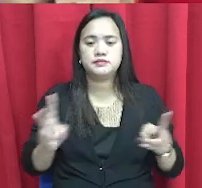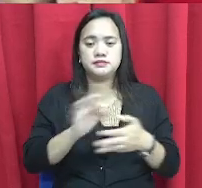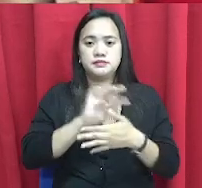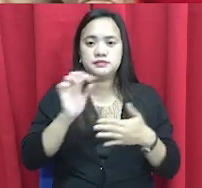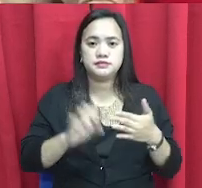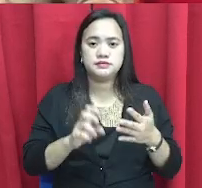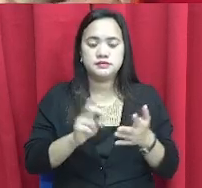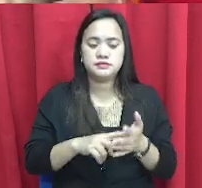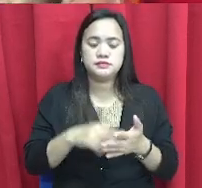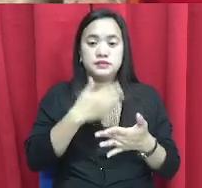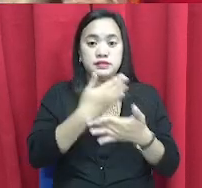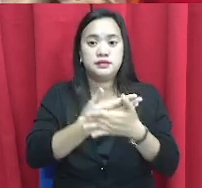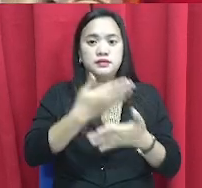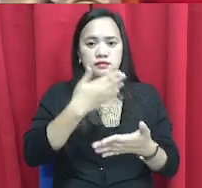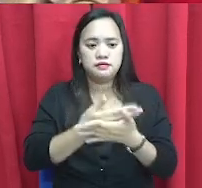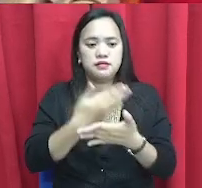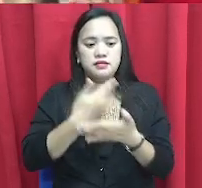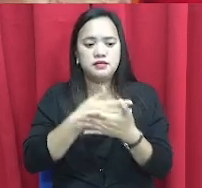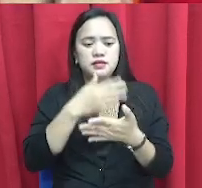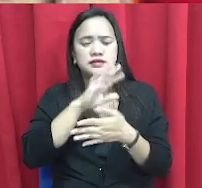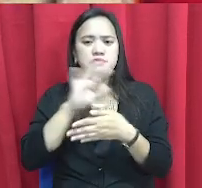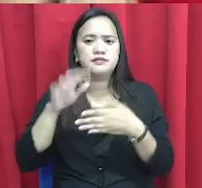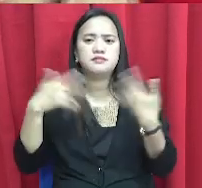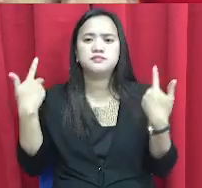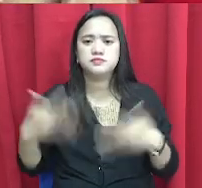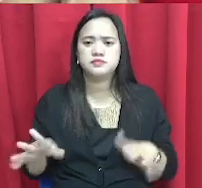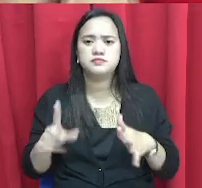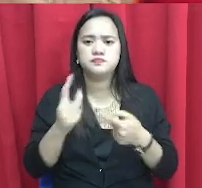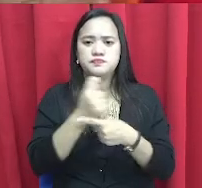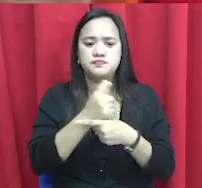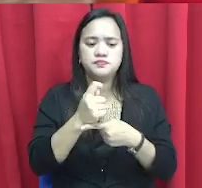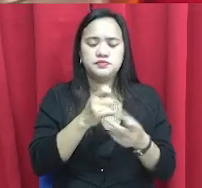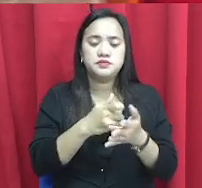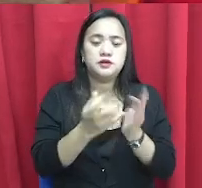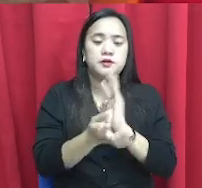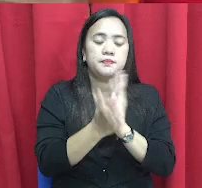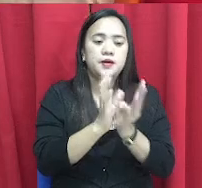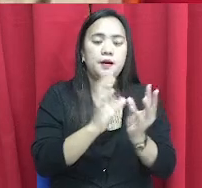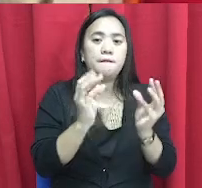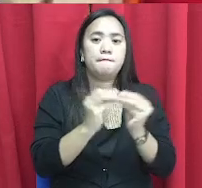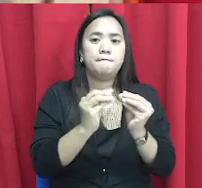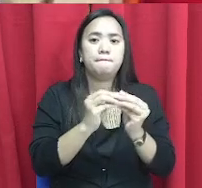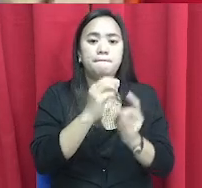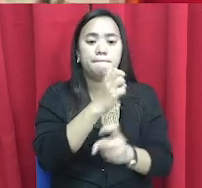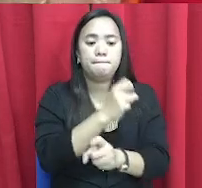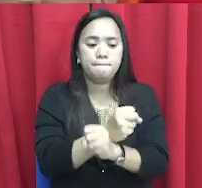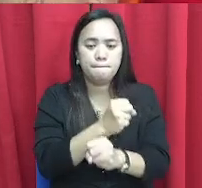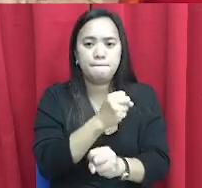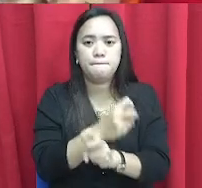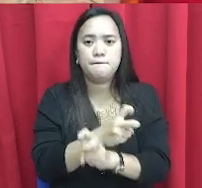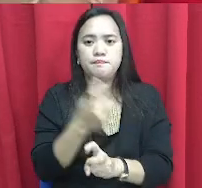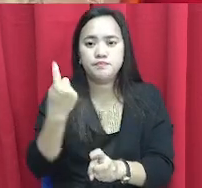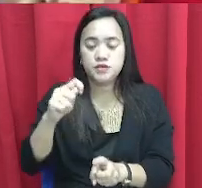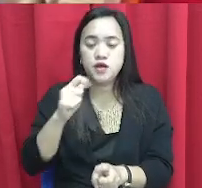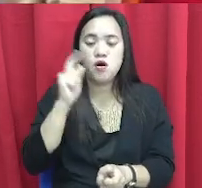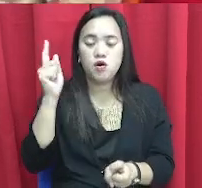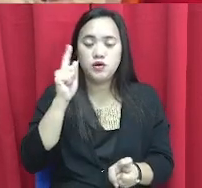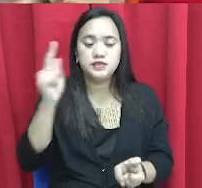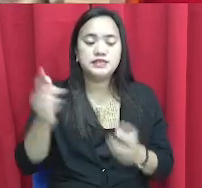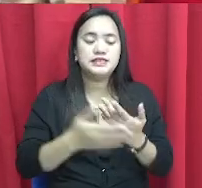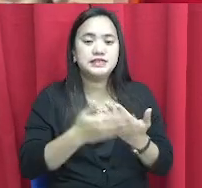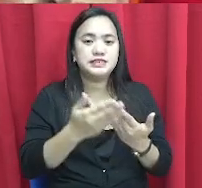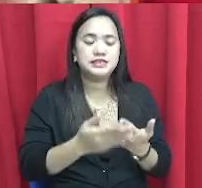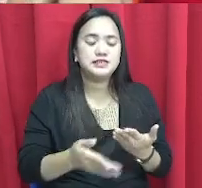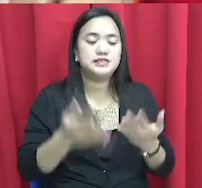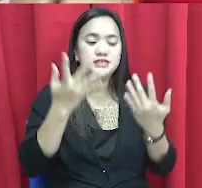training o Malapit Malapit na matapos ang training kti papahirap Kaya nga lagi po i pino-post ni sir J po iyan the only easy day